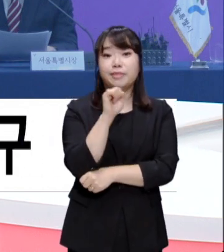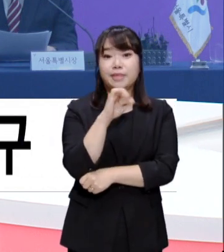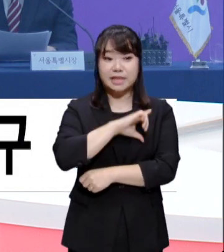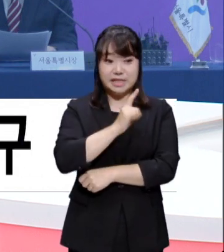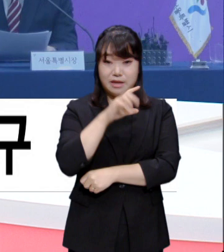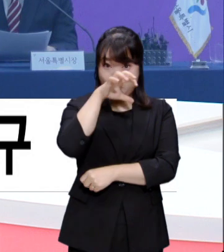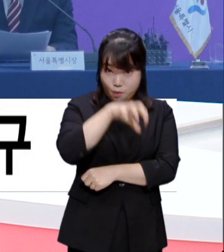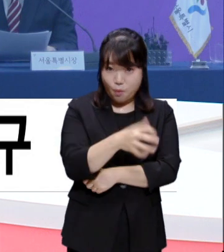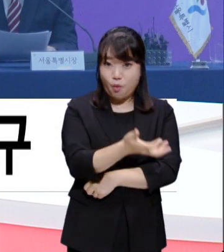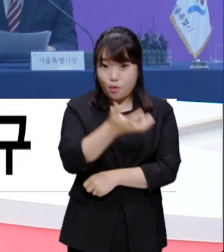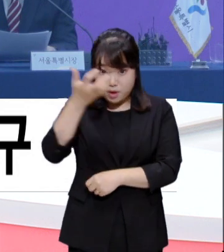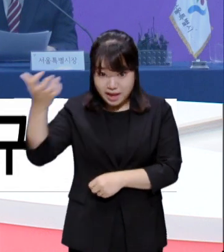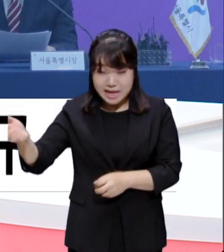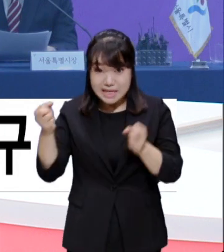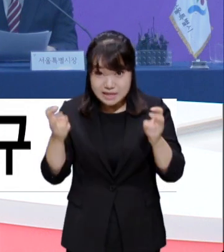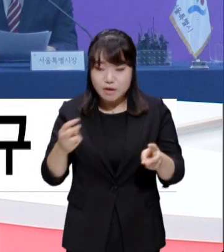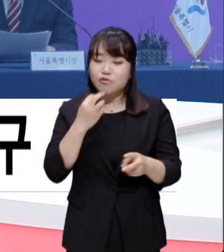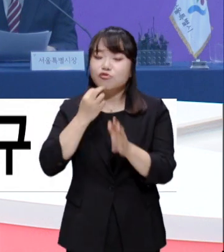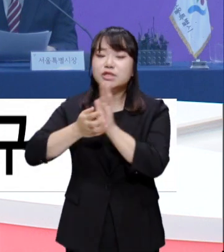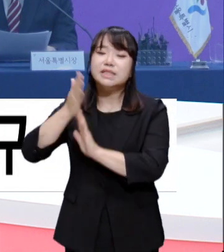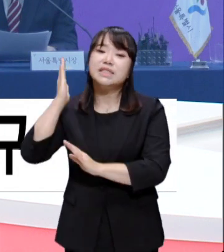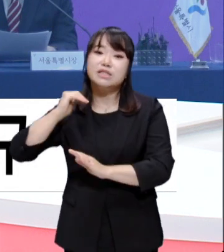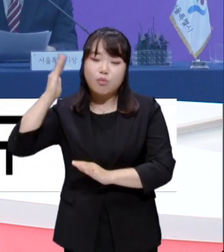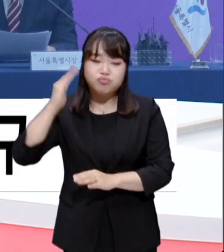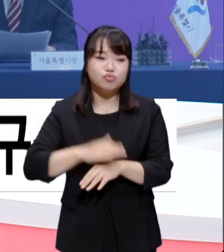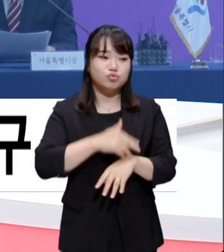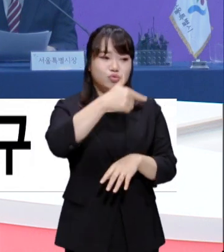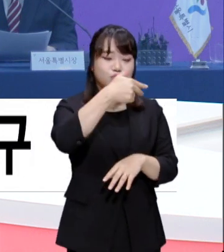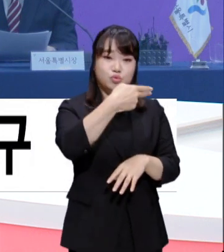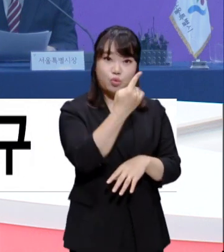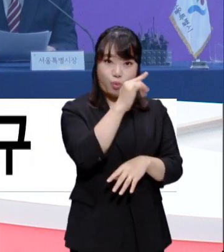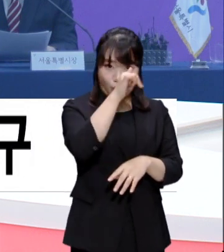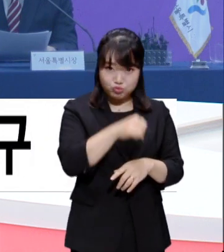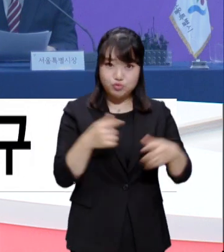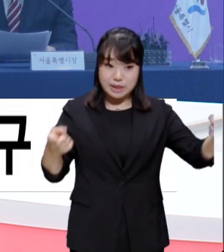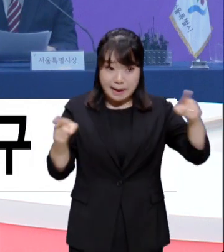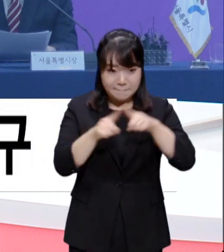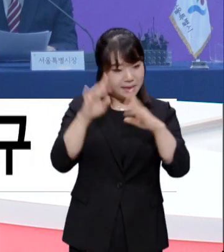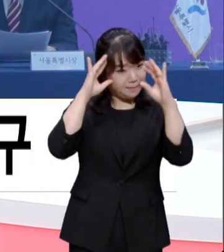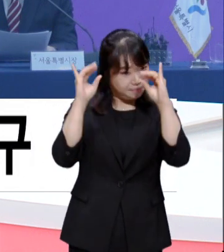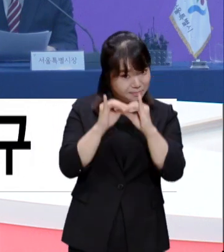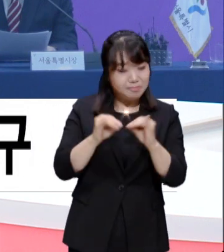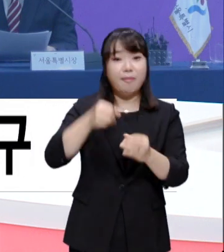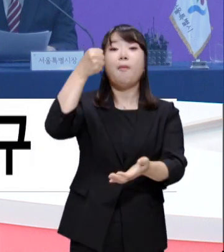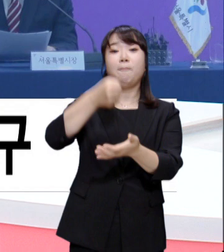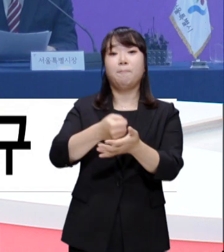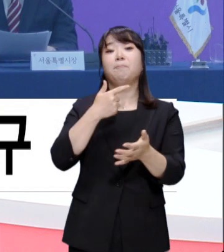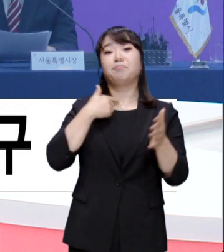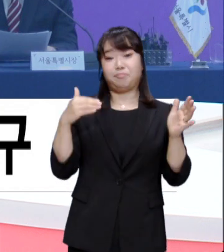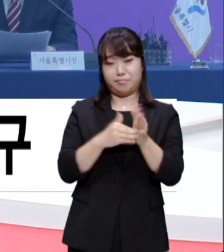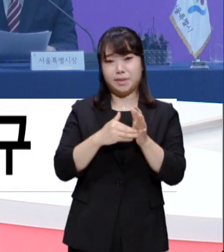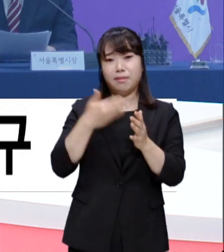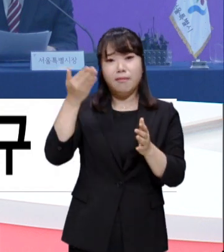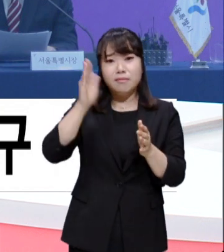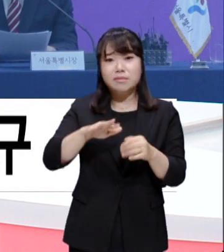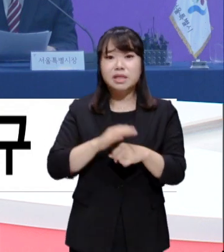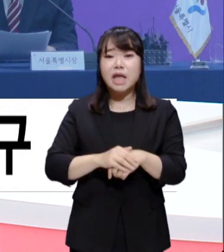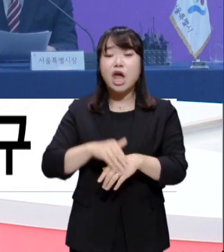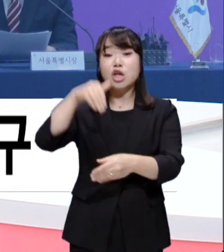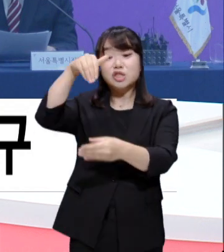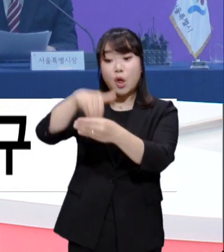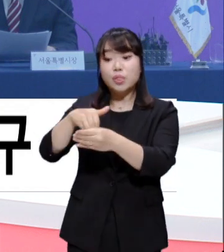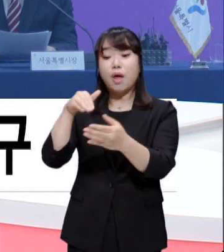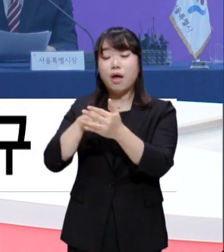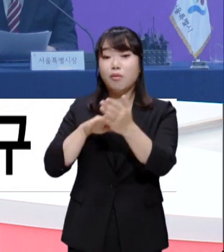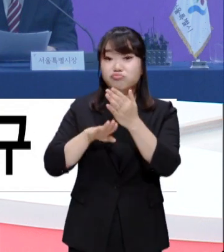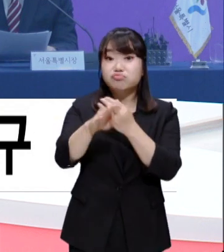서울시와 노원구, 의정부시가 지하철 7호선 장암역 인근으로의 이전을 약속했었습니다. 네, 그런데 이 지방선거